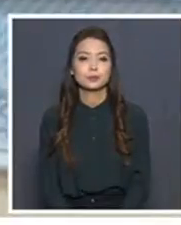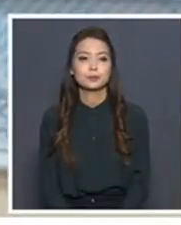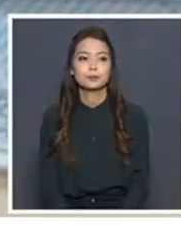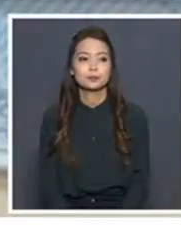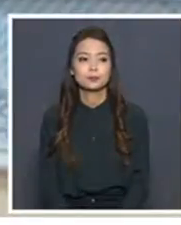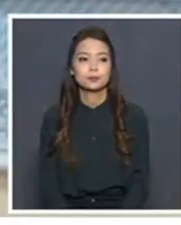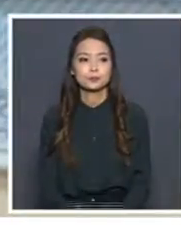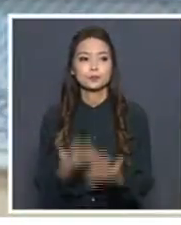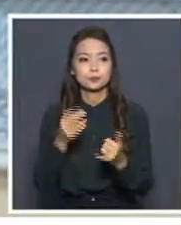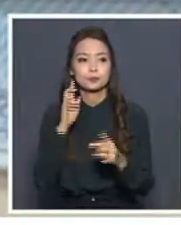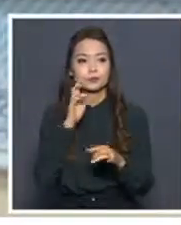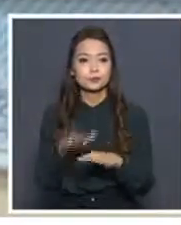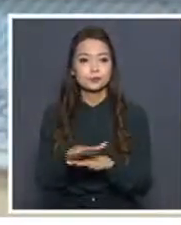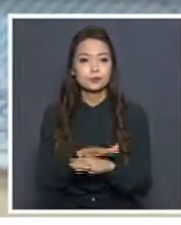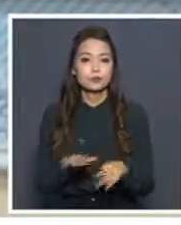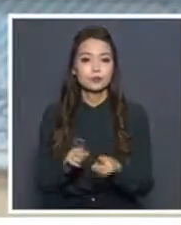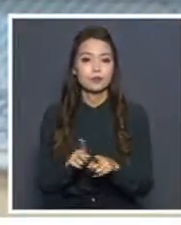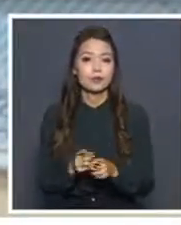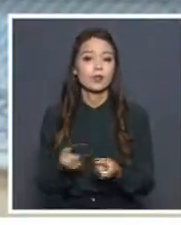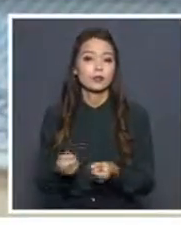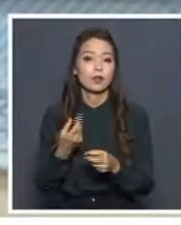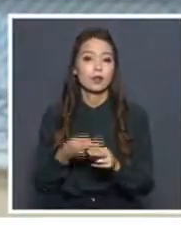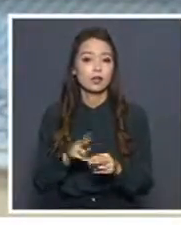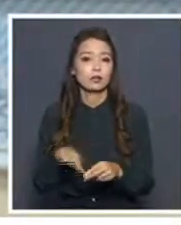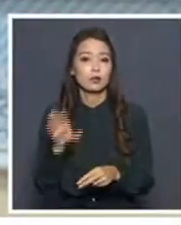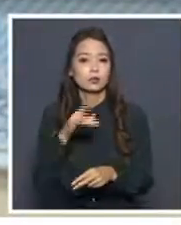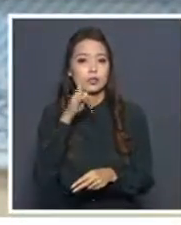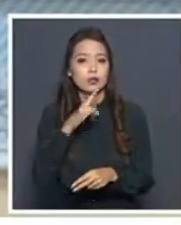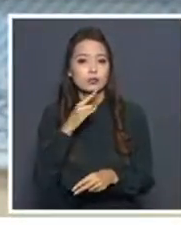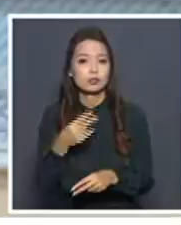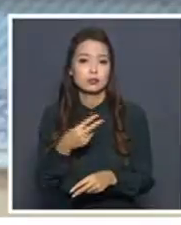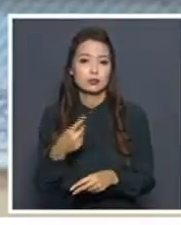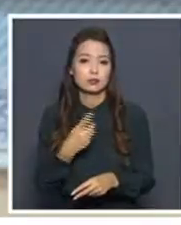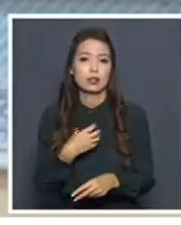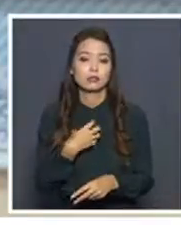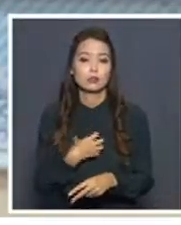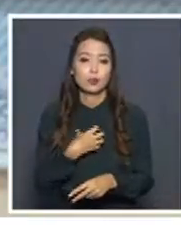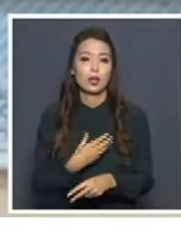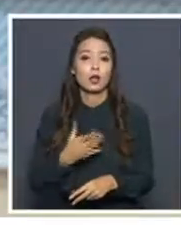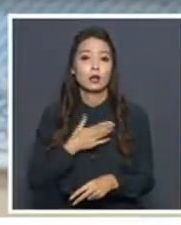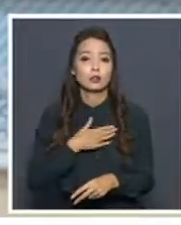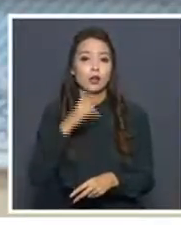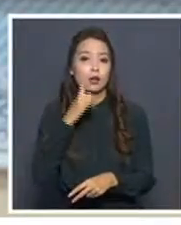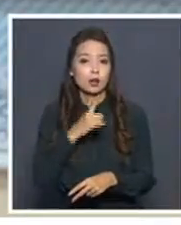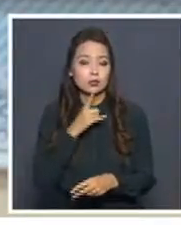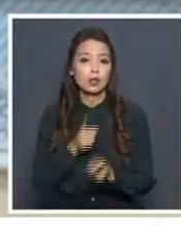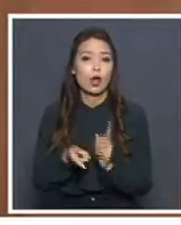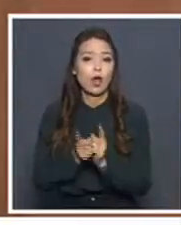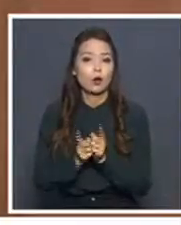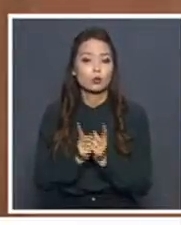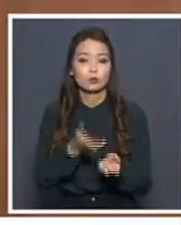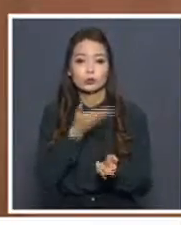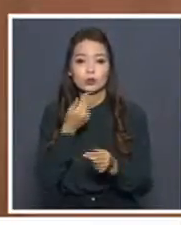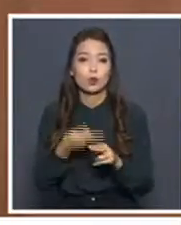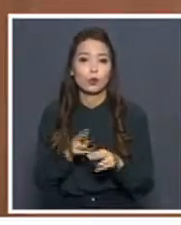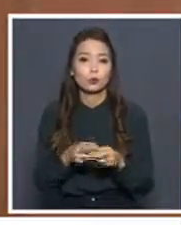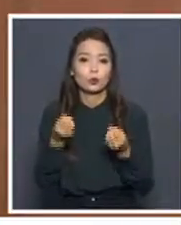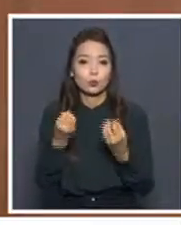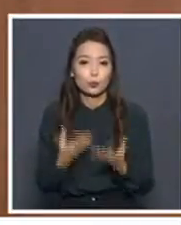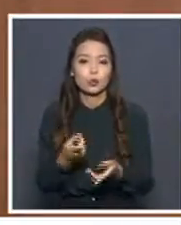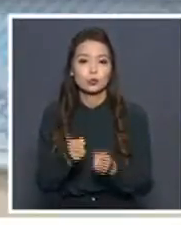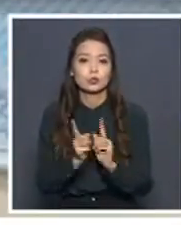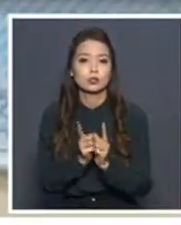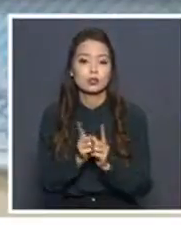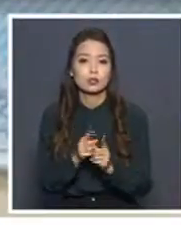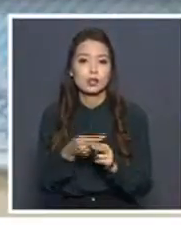Бірнеше елдер қатар қолданатын терминдер бар. Сол терминдерді біздің қазақ тілінде де аударып жатқан жоқпыз. Сол терминдер сол қалпында